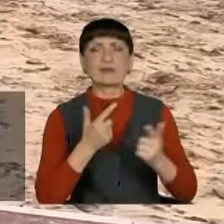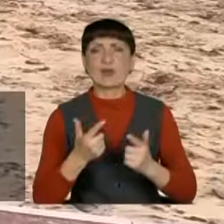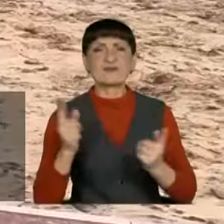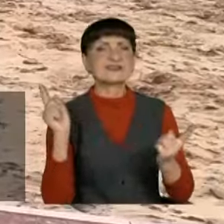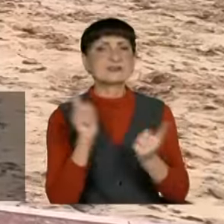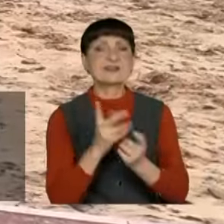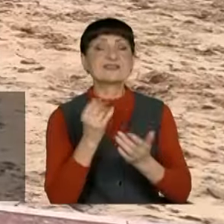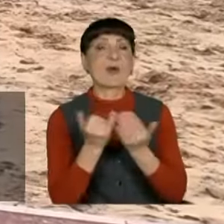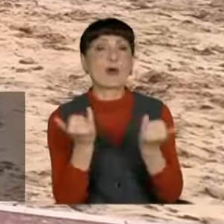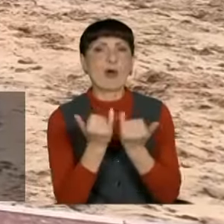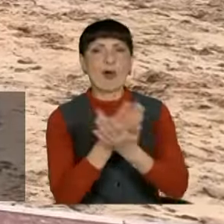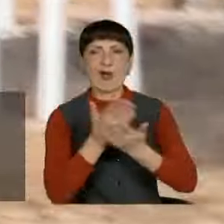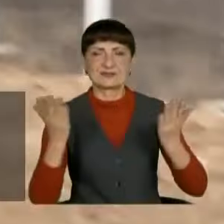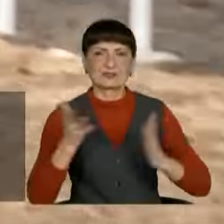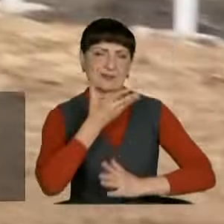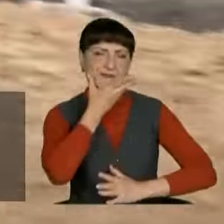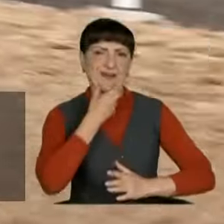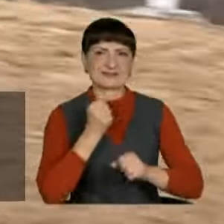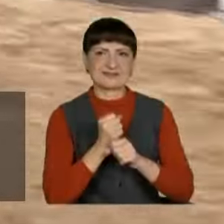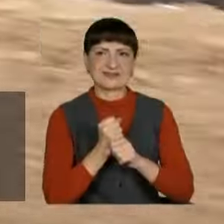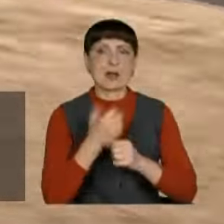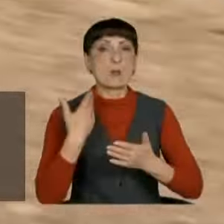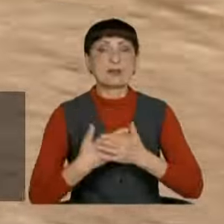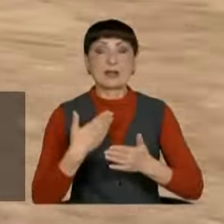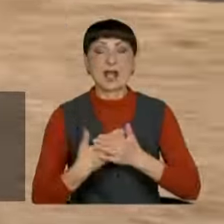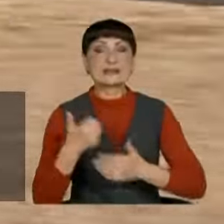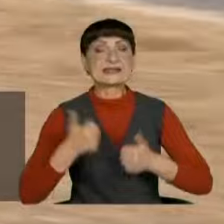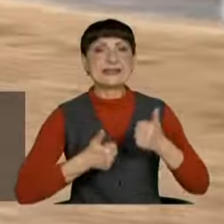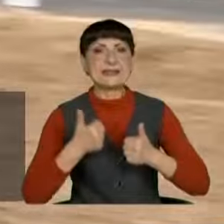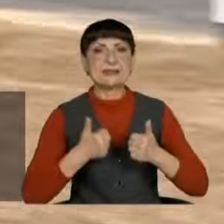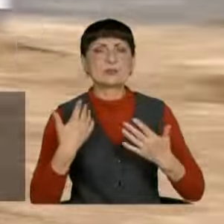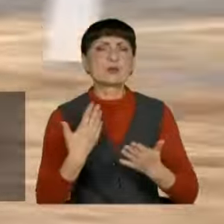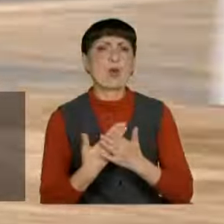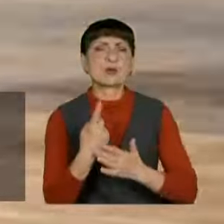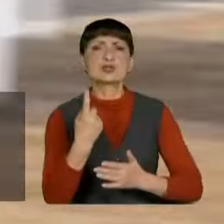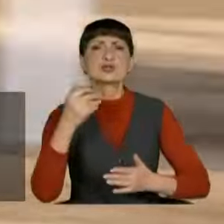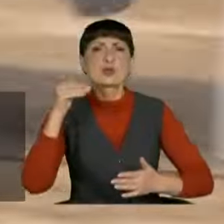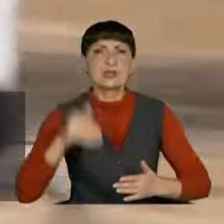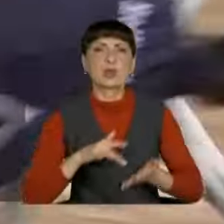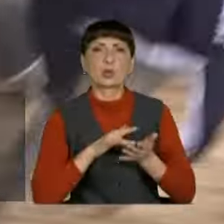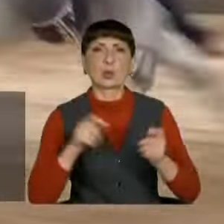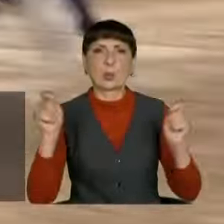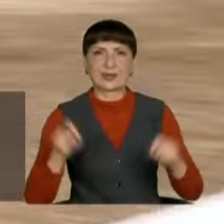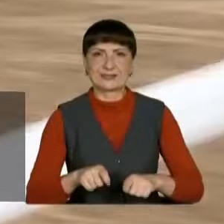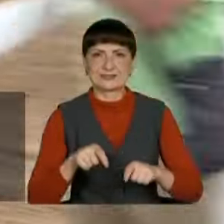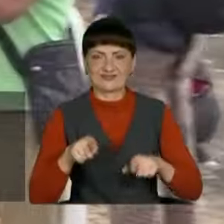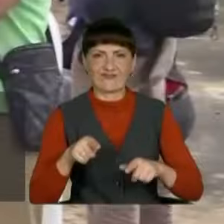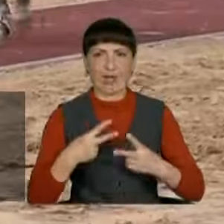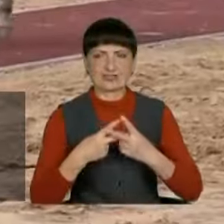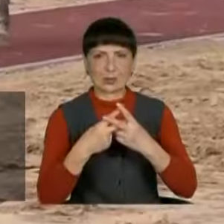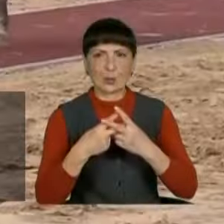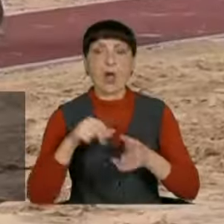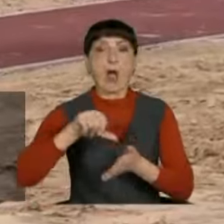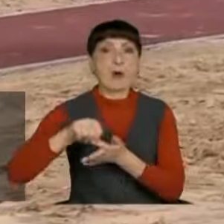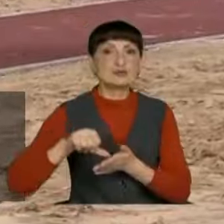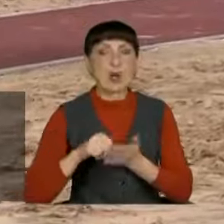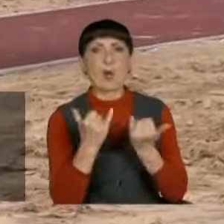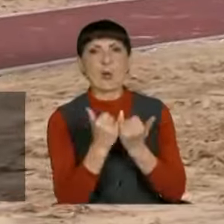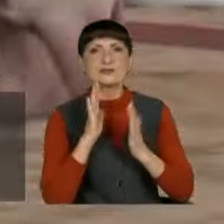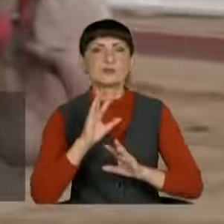своих гостей во всей красе. Предполагается, что игры привлекут около 100 тысяч туристов в столицу, а участники и гости